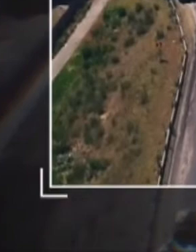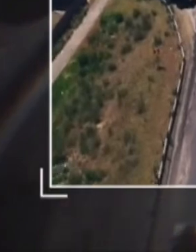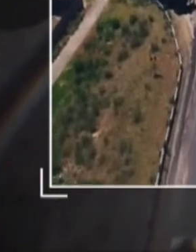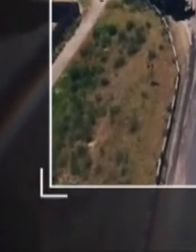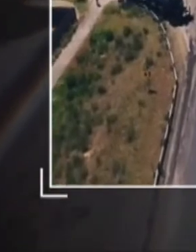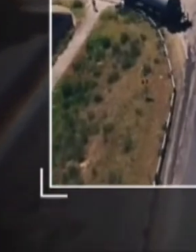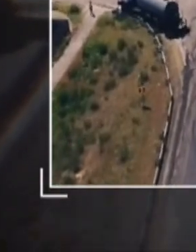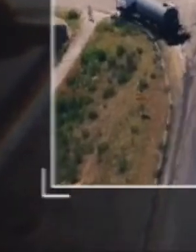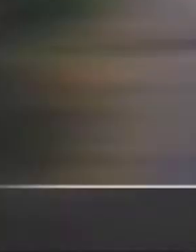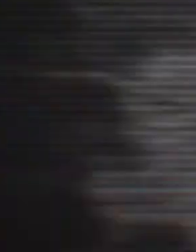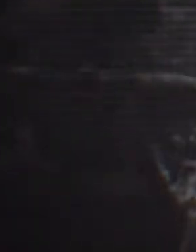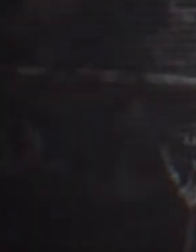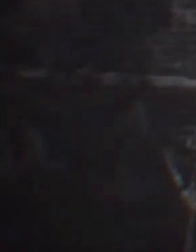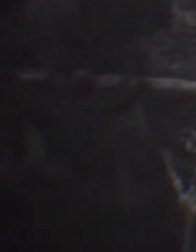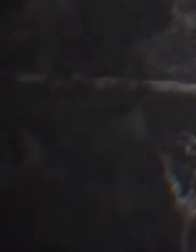Музика